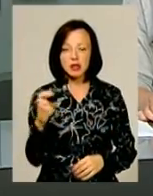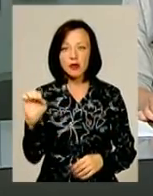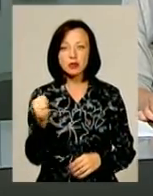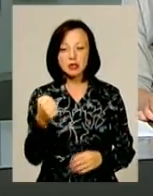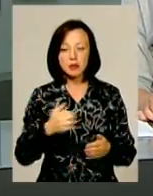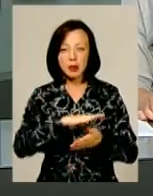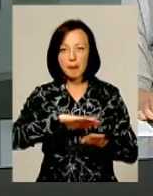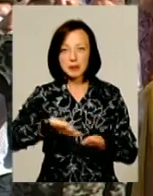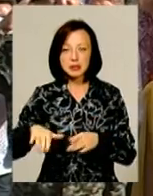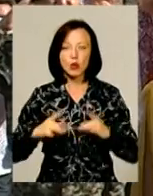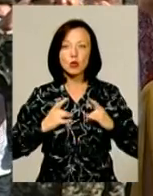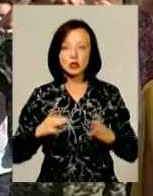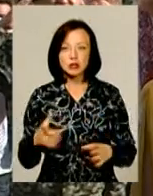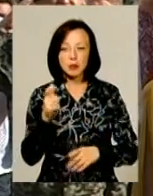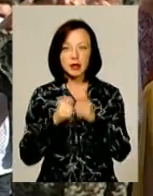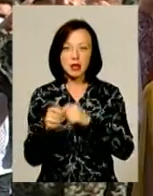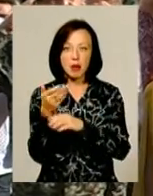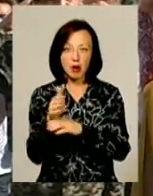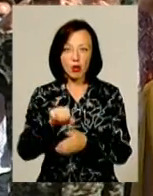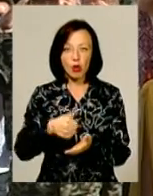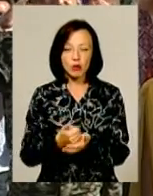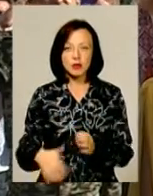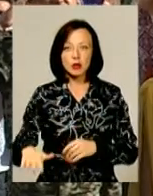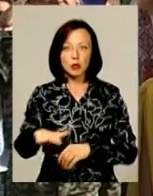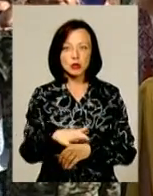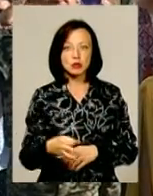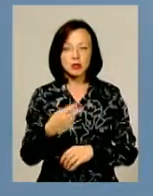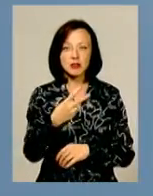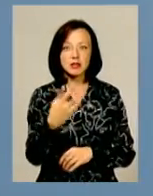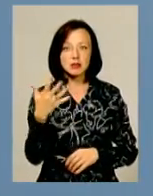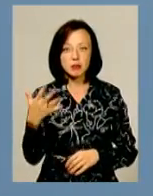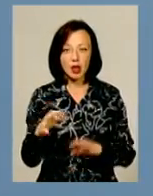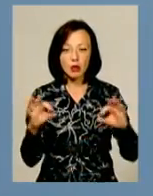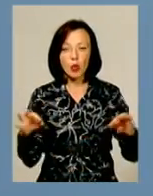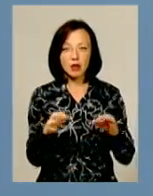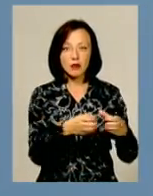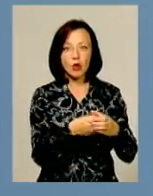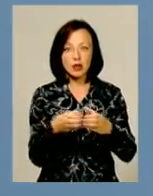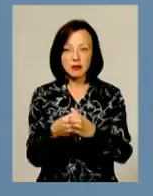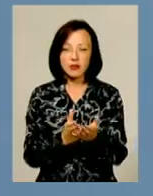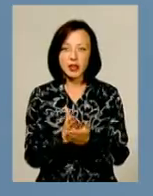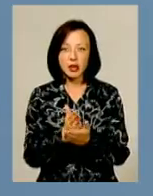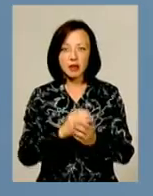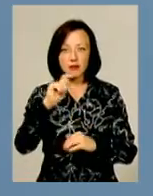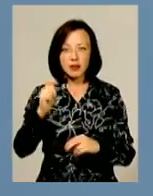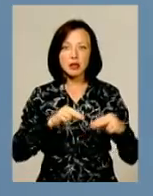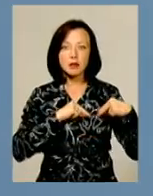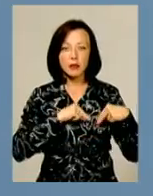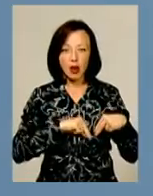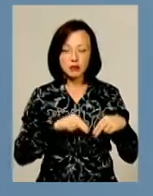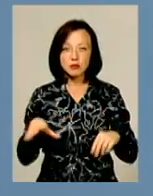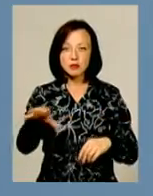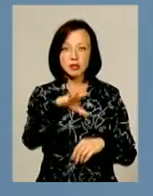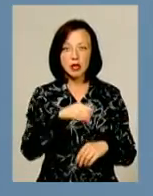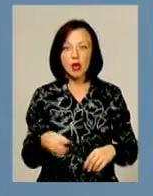після урочистого підняття прапору, на головній площі краю 25 хорових колективів ветеранів війни та праці з